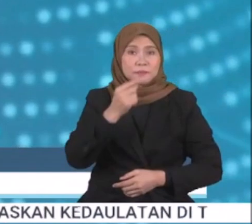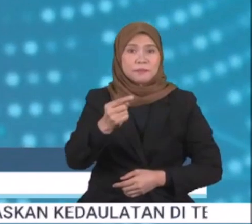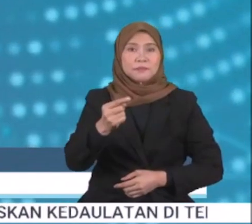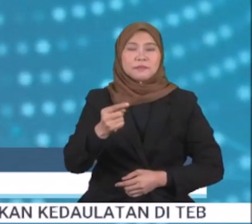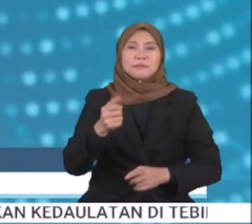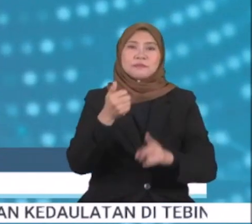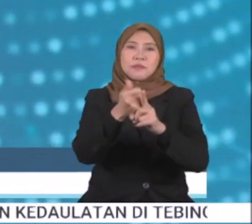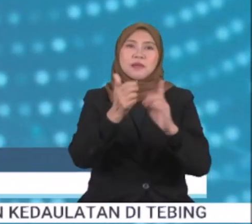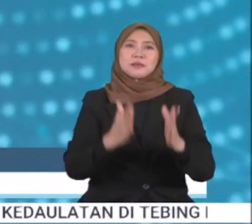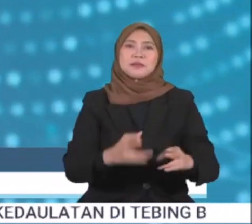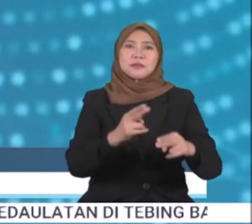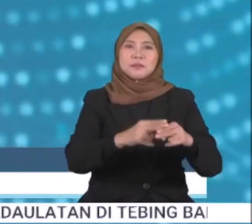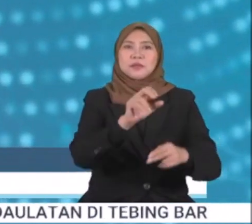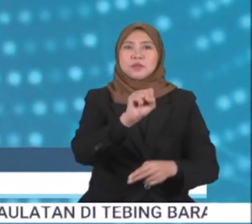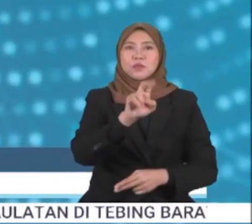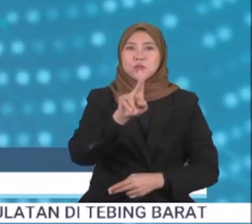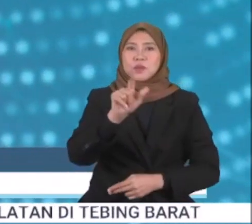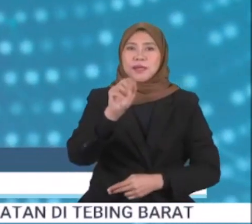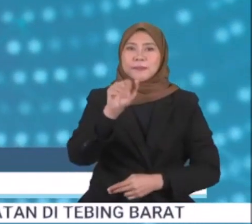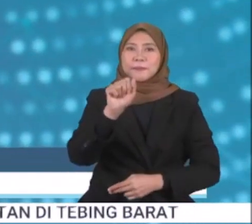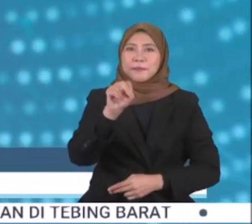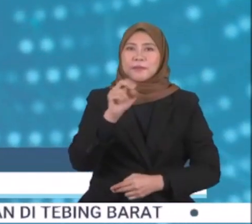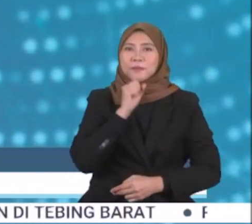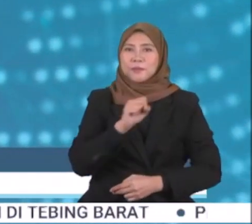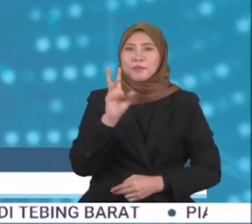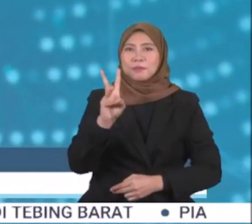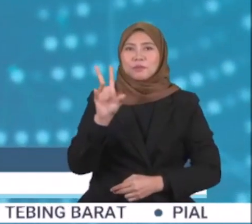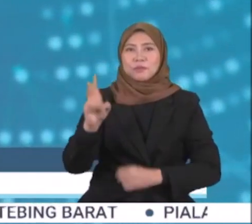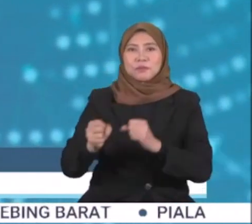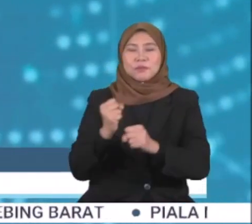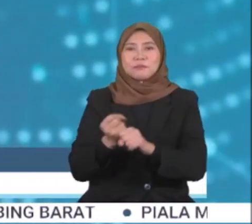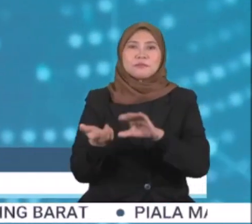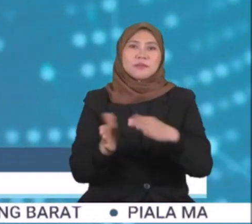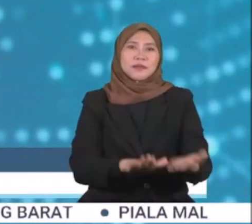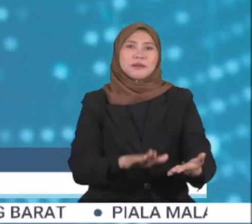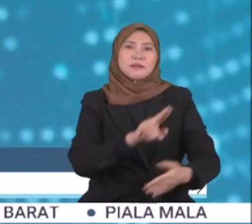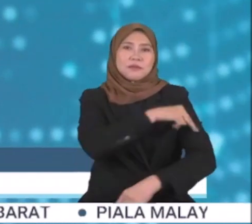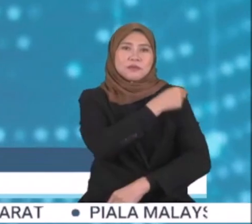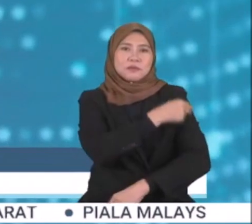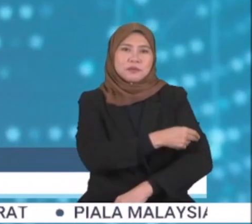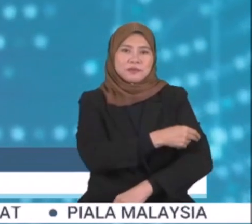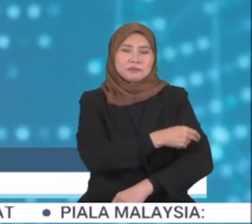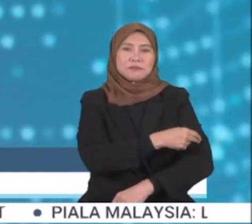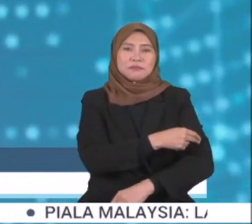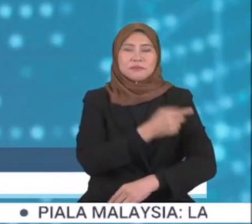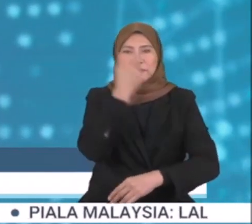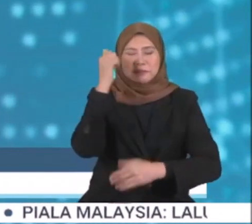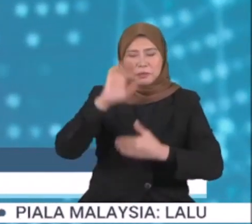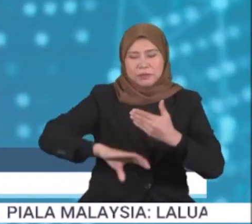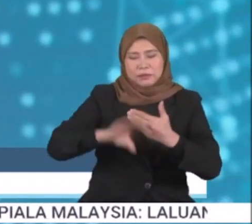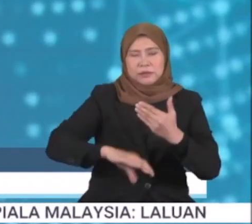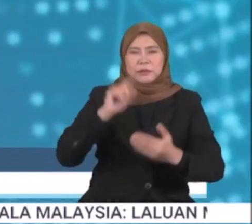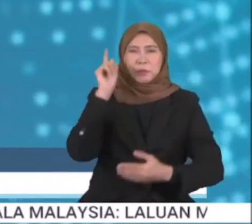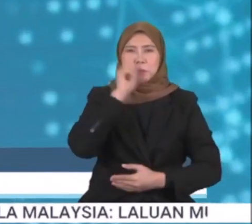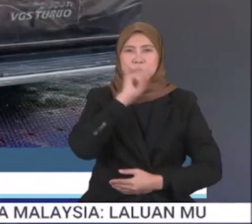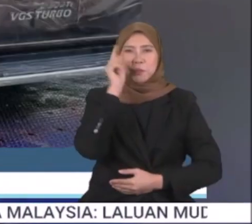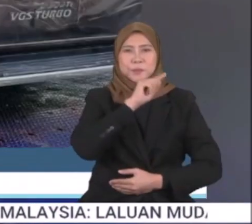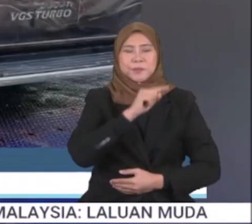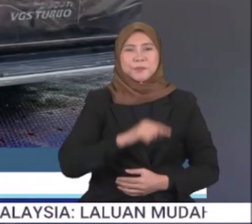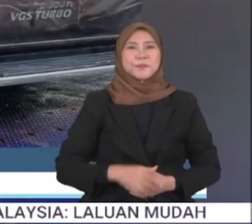mangsa Sulaiman Mamad 67 tahun meninggal dunia di Hospital sultanah norzahirah akibat cedera